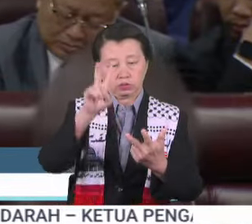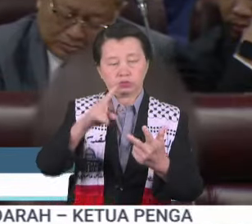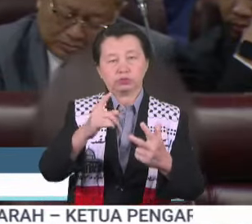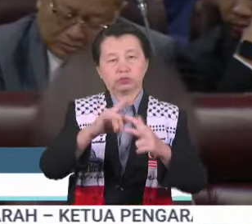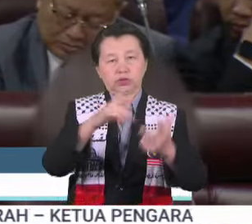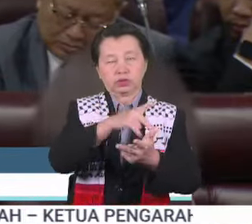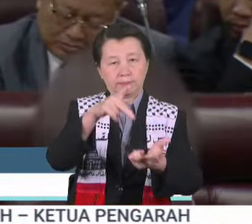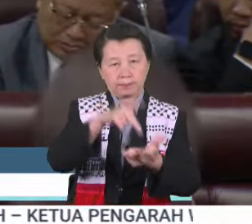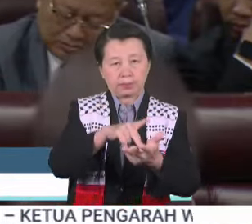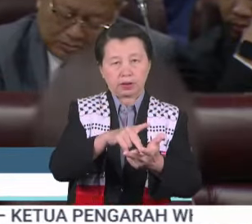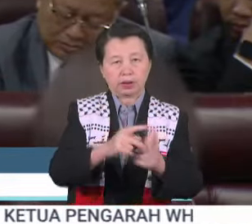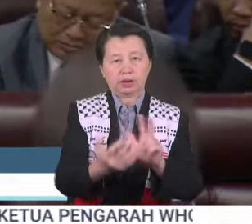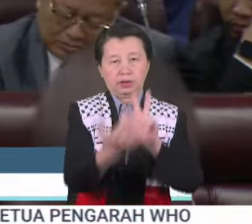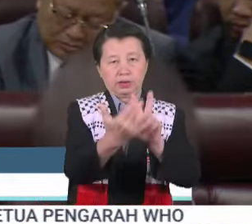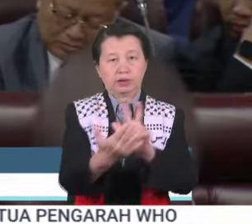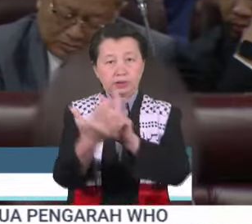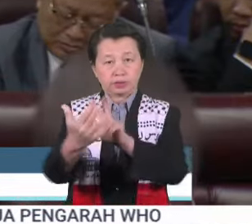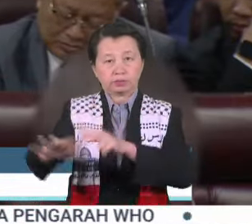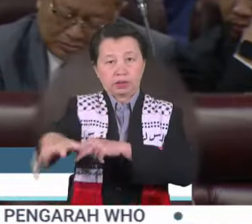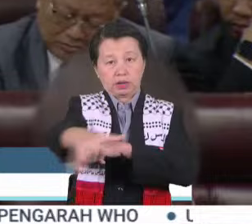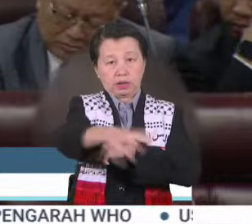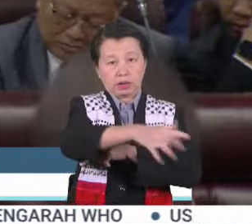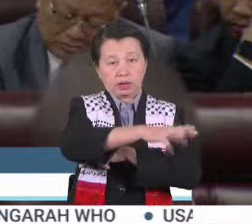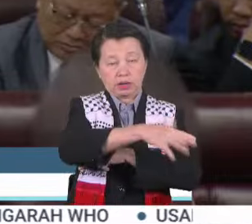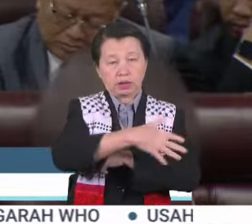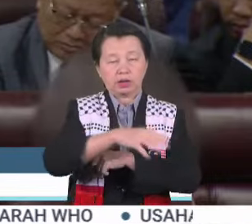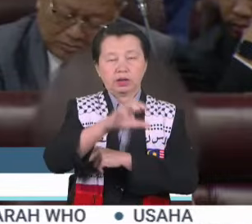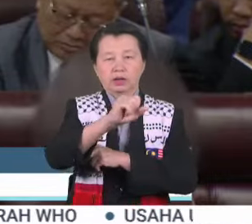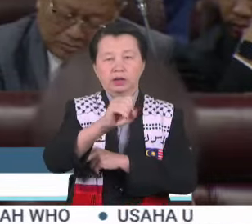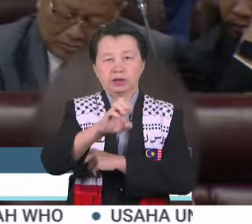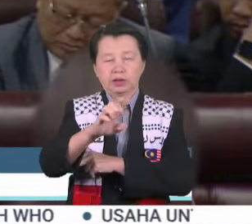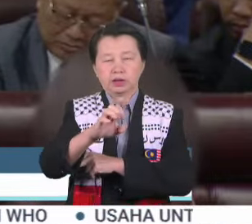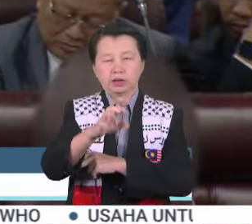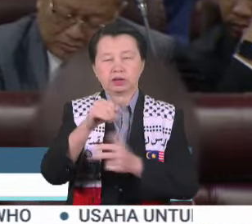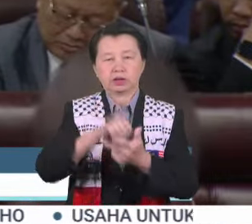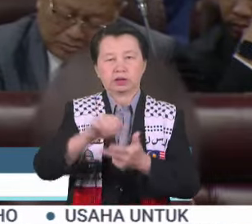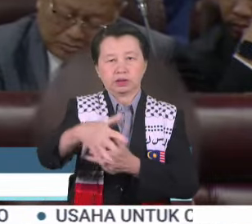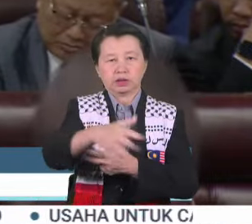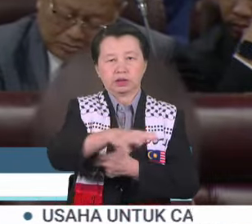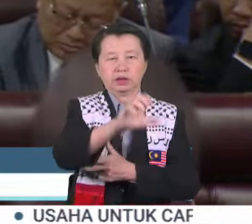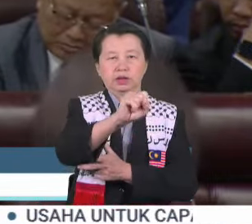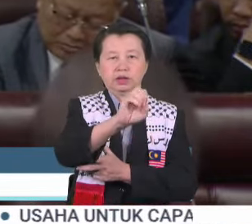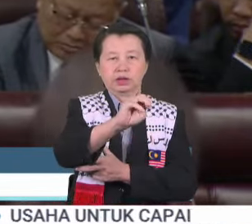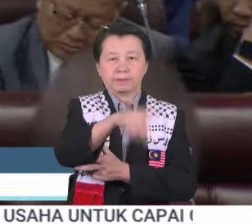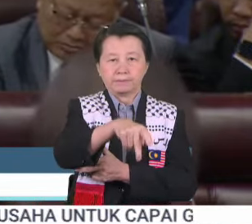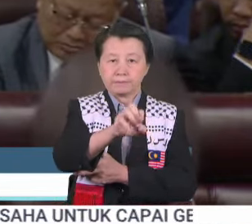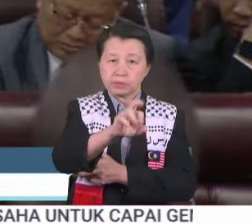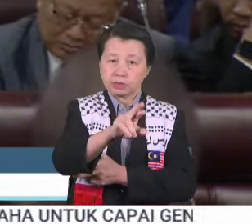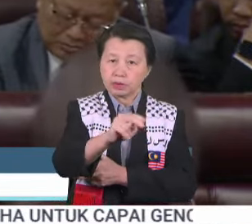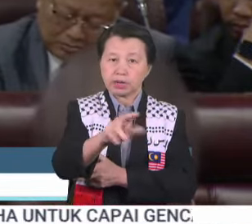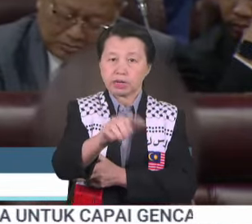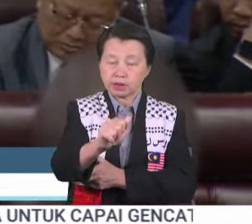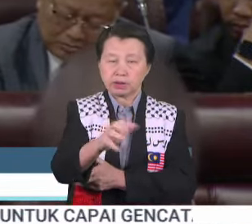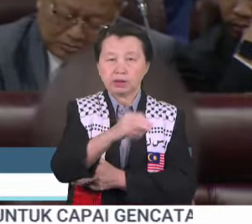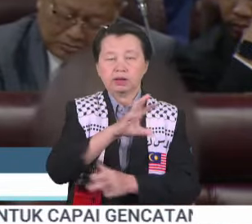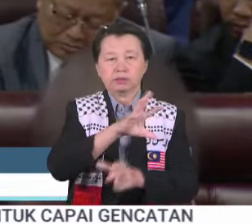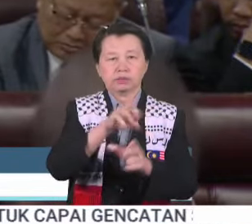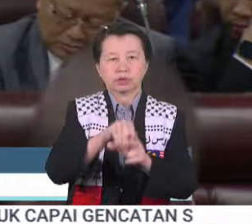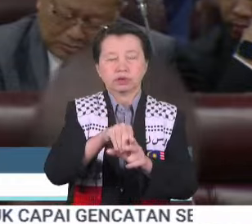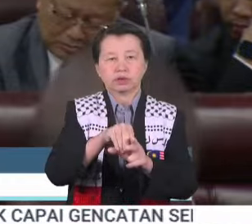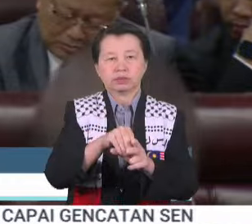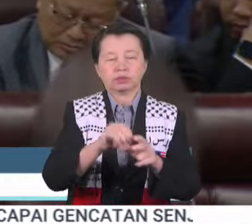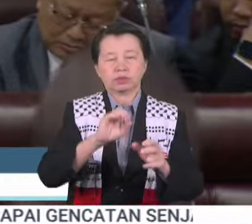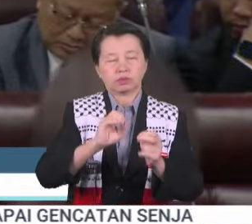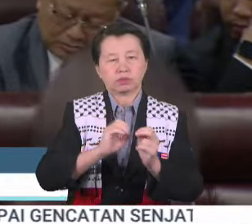operasi hadapan di laut dalam bentuk sea Basing di periran sempurna dan sedakan yang melibatkan